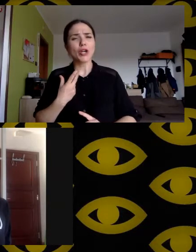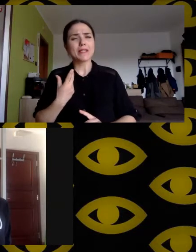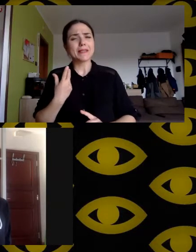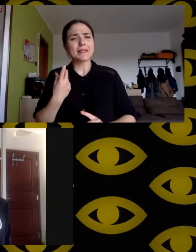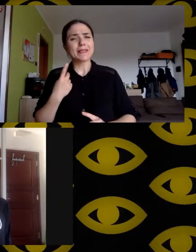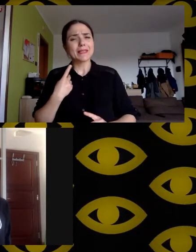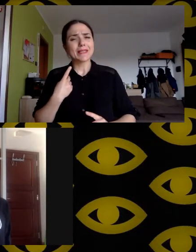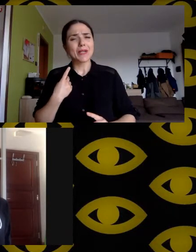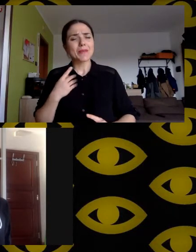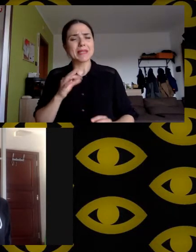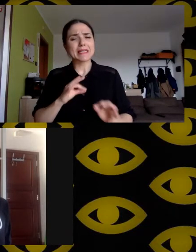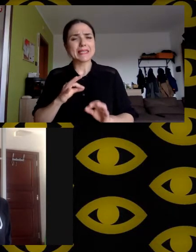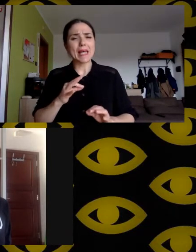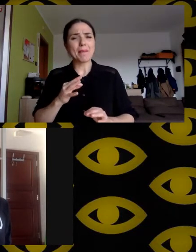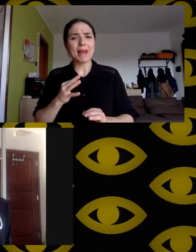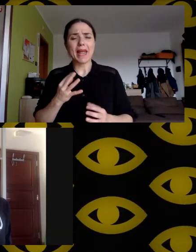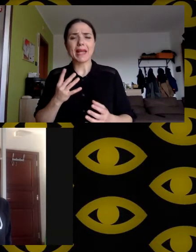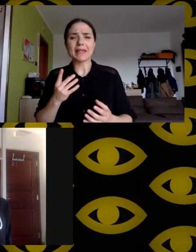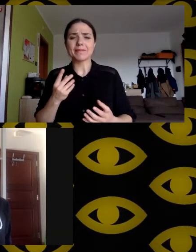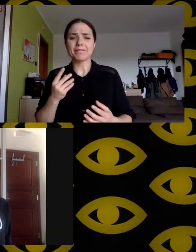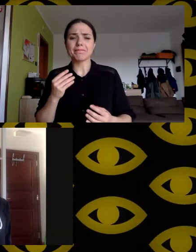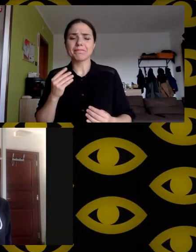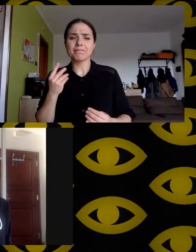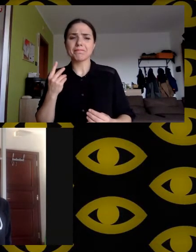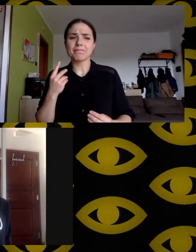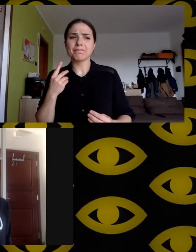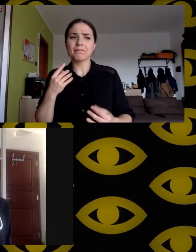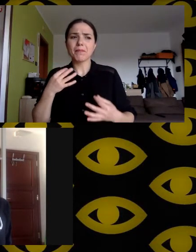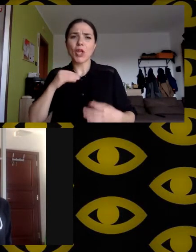è lì pronto a risvegliare